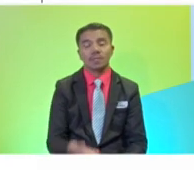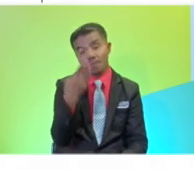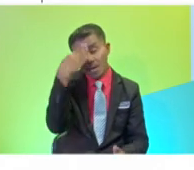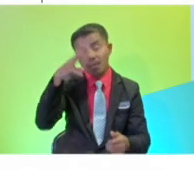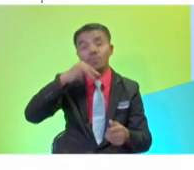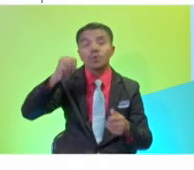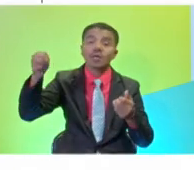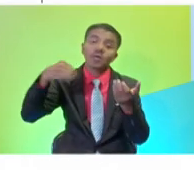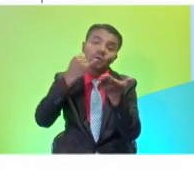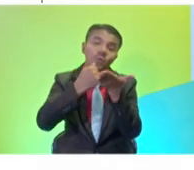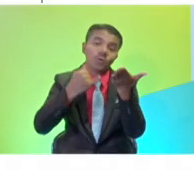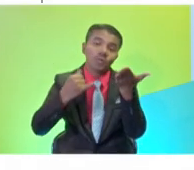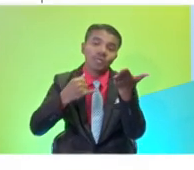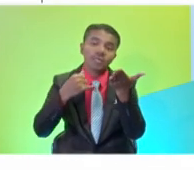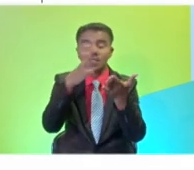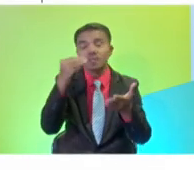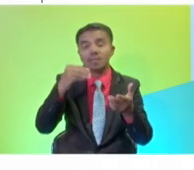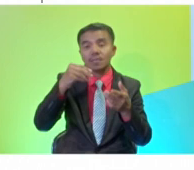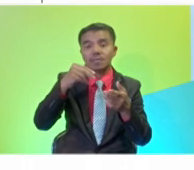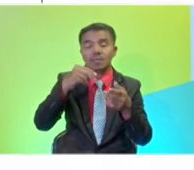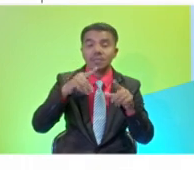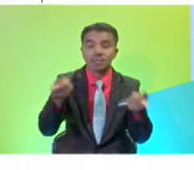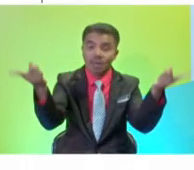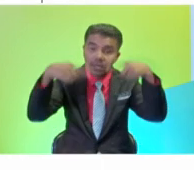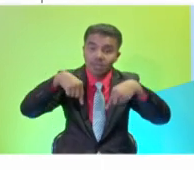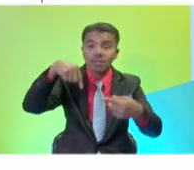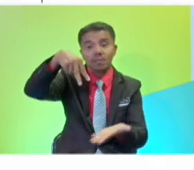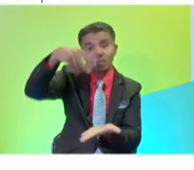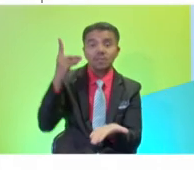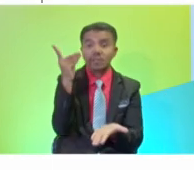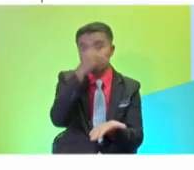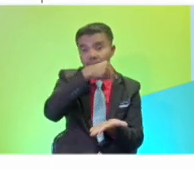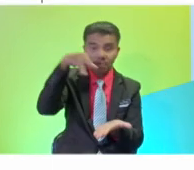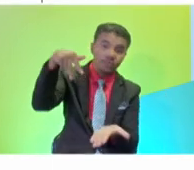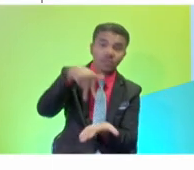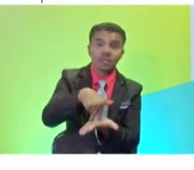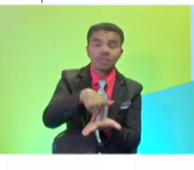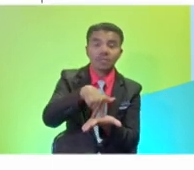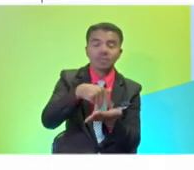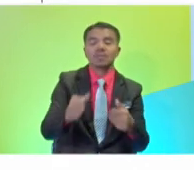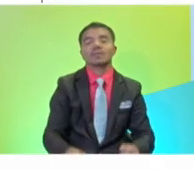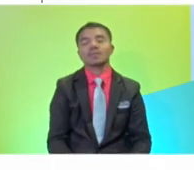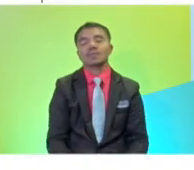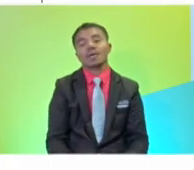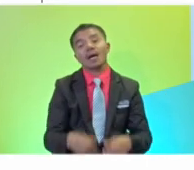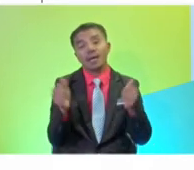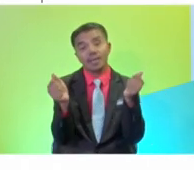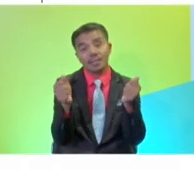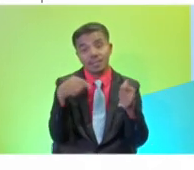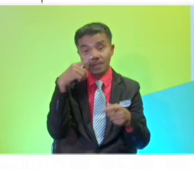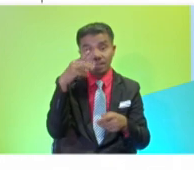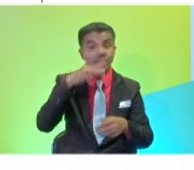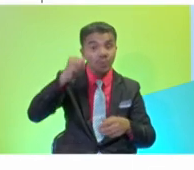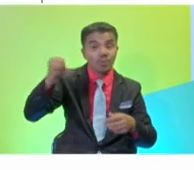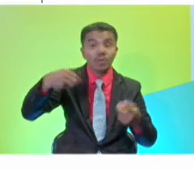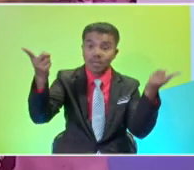semula dan dia akan bariskan perkataan yang dia baca tadi jadi tidak menggambarkan dengan perkataan Aiman didatangkan dengan lukisan ni di antara